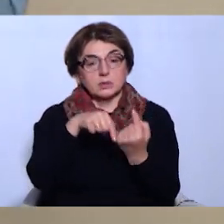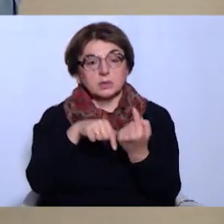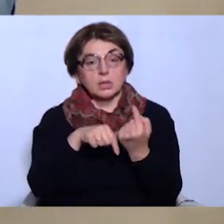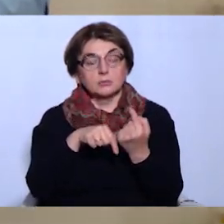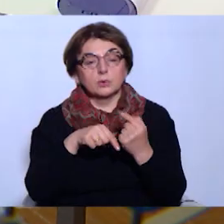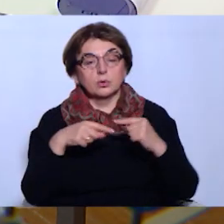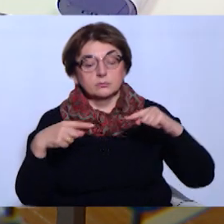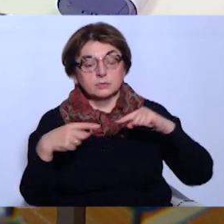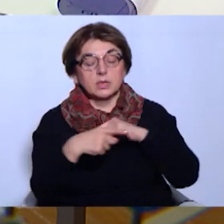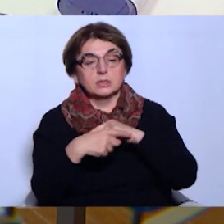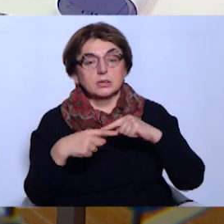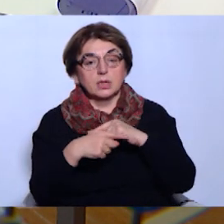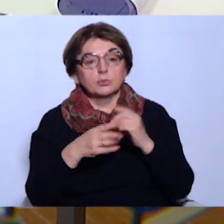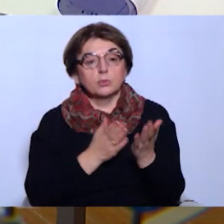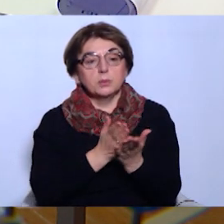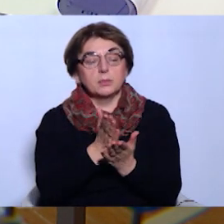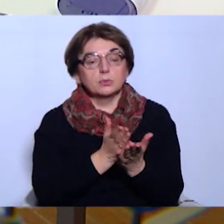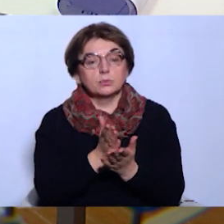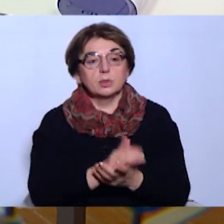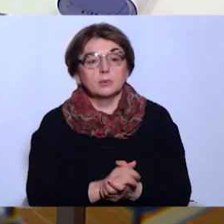ექნებათ ურთიერთ საპირისპირო მიმართულება.